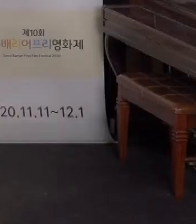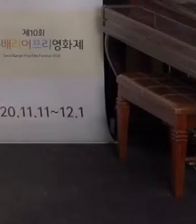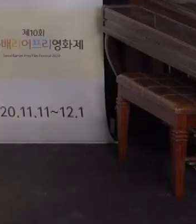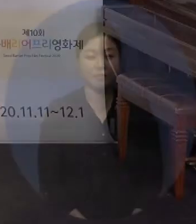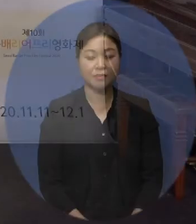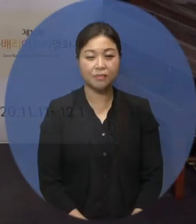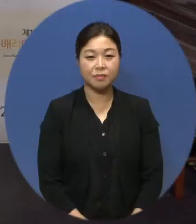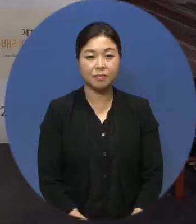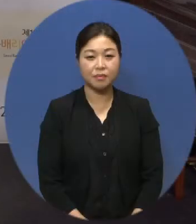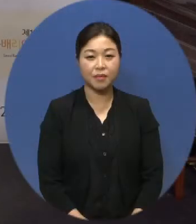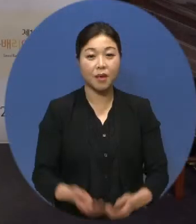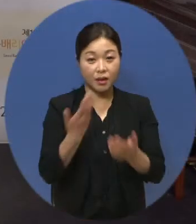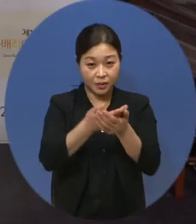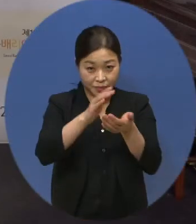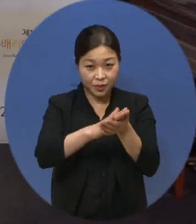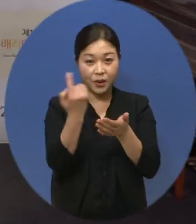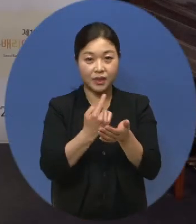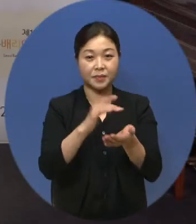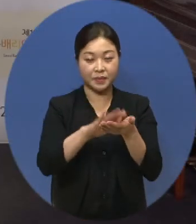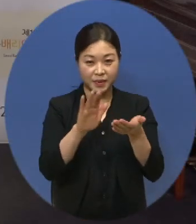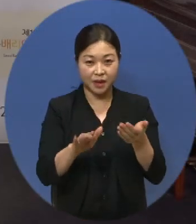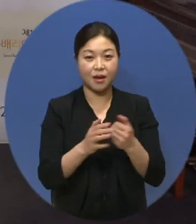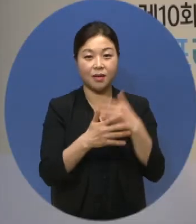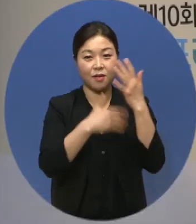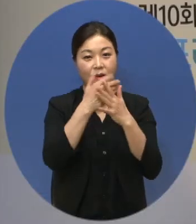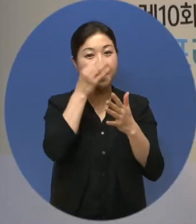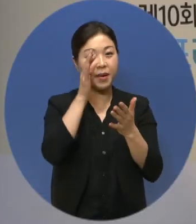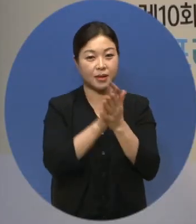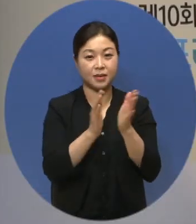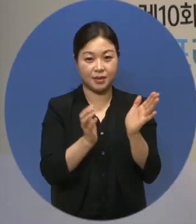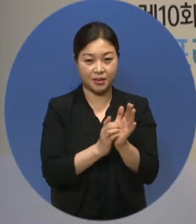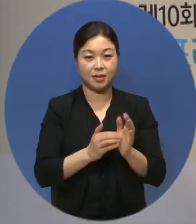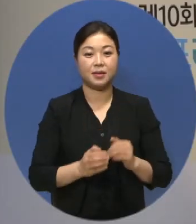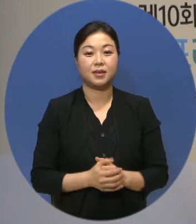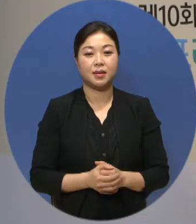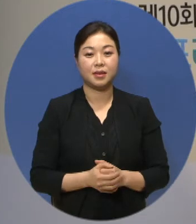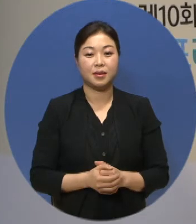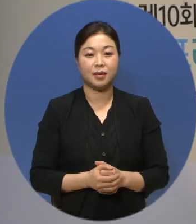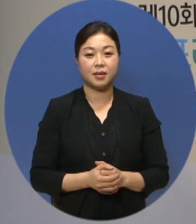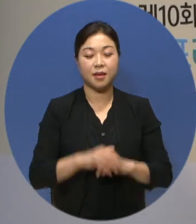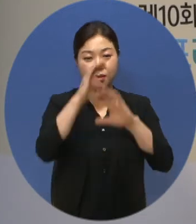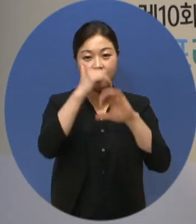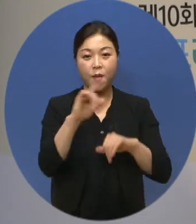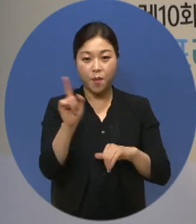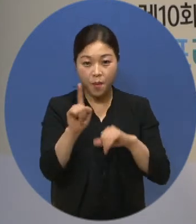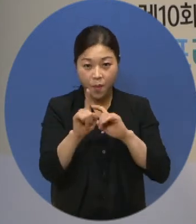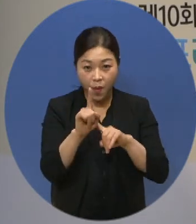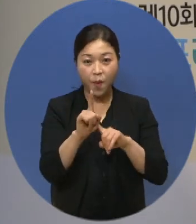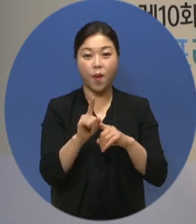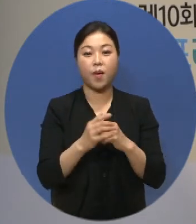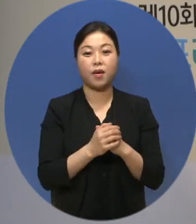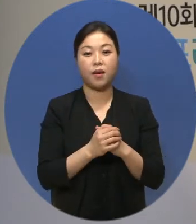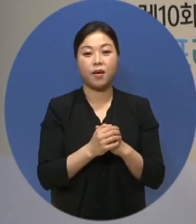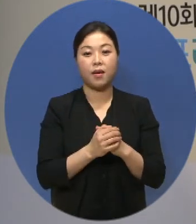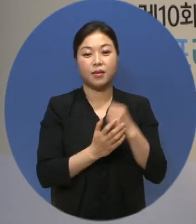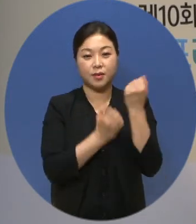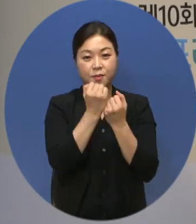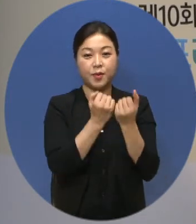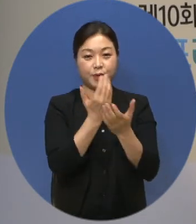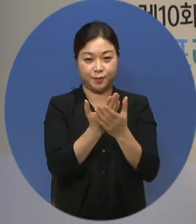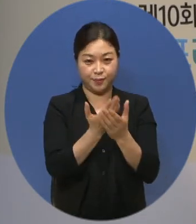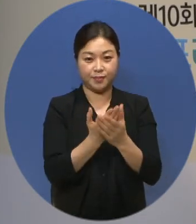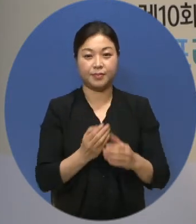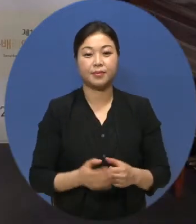네, 전부 치러 왔습니다. 하이라이트 장면 보고 왔습니다. 전부 치러 왔습니다. 어떤 영화인지 줄거리 장하람 감독님이 설명